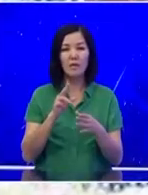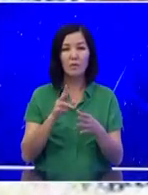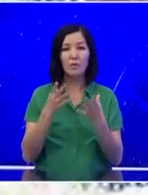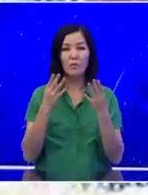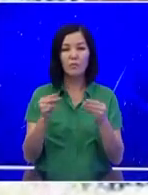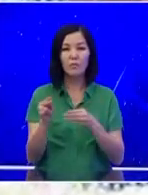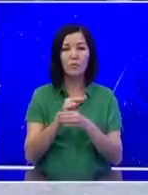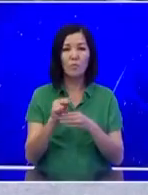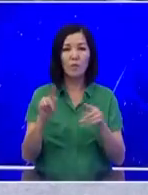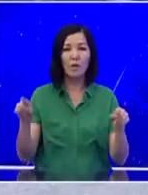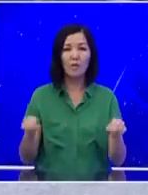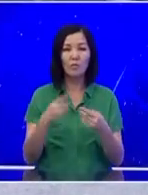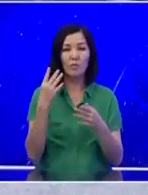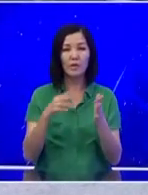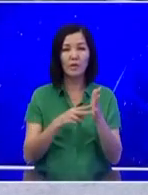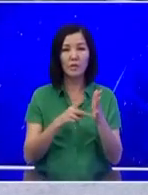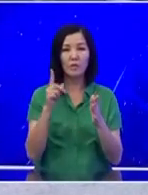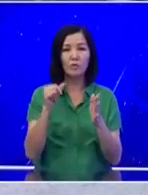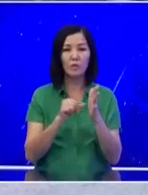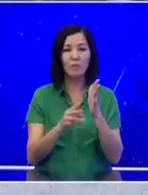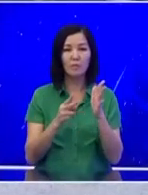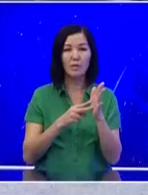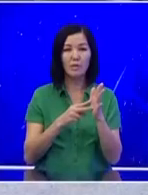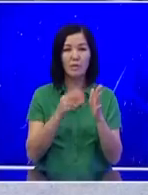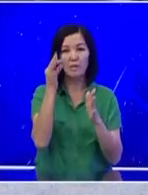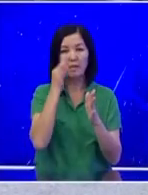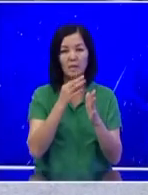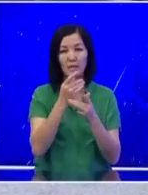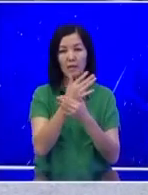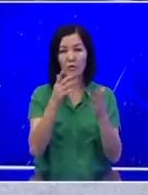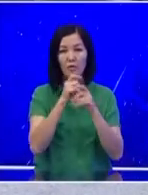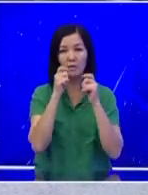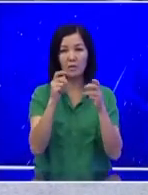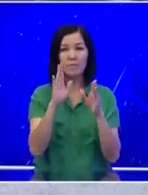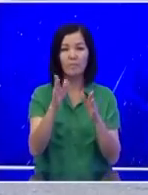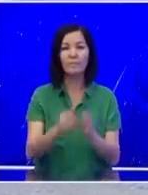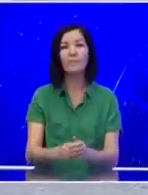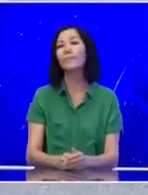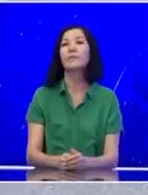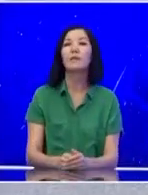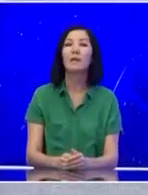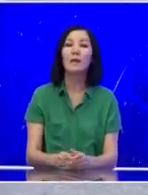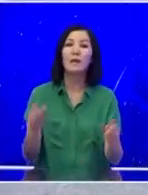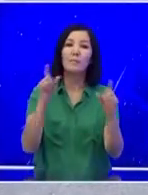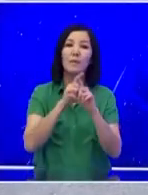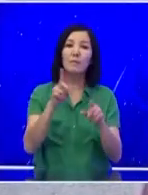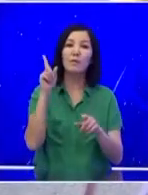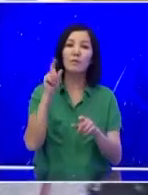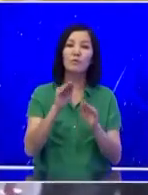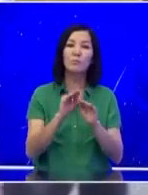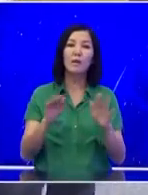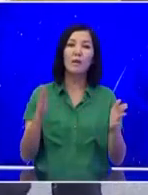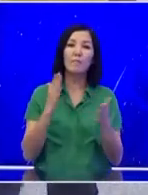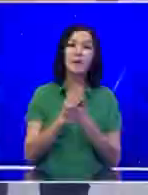оңалту орталығында 47 балаға, жалпы 167 балаға тәттілерді табыстағымыз келіп отыр. Аталған мекемеде 100-ден аса бала